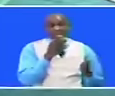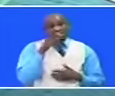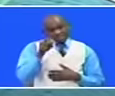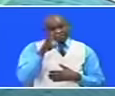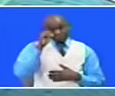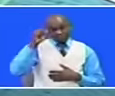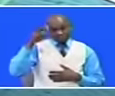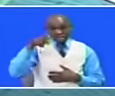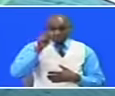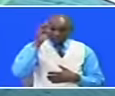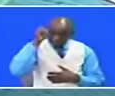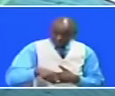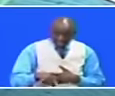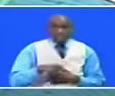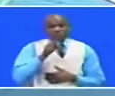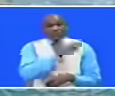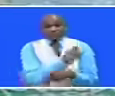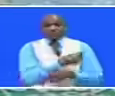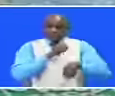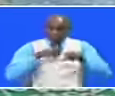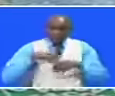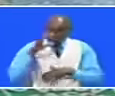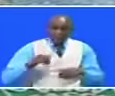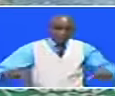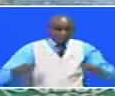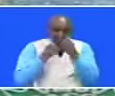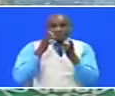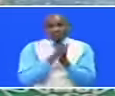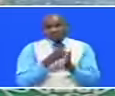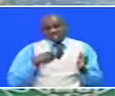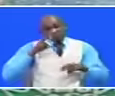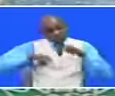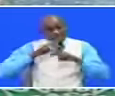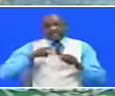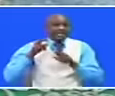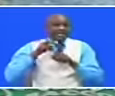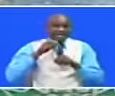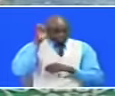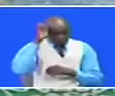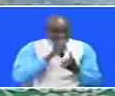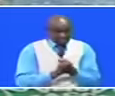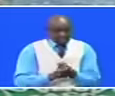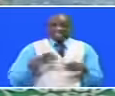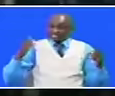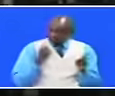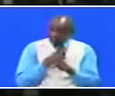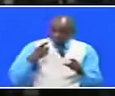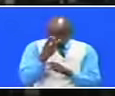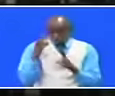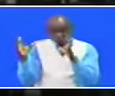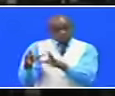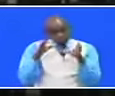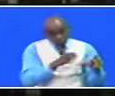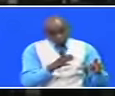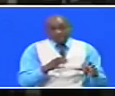Mishra was hospitalized after his supporters clashed at a hotel in Eldoret. Scores of supporters of the two teams were